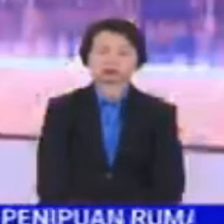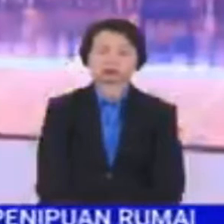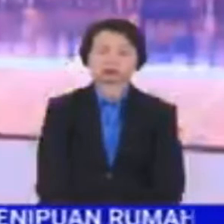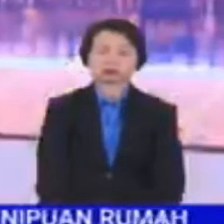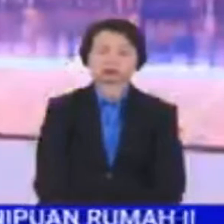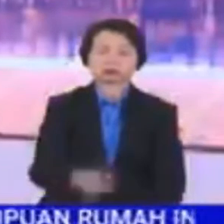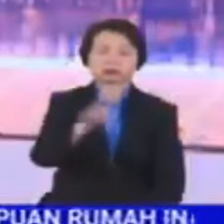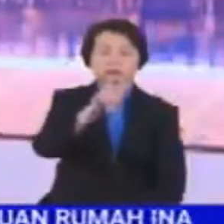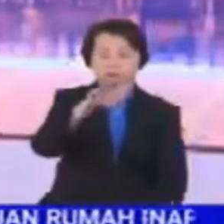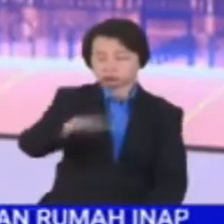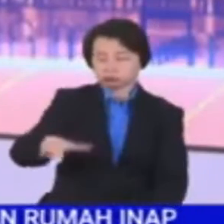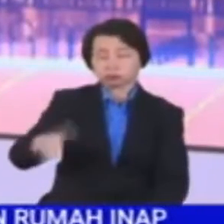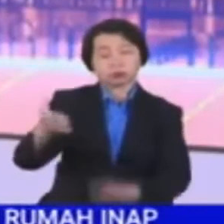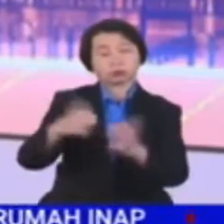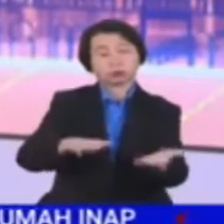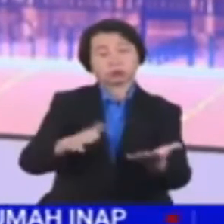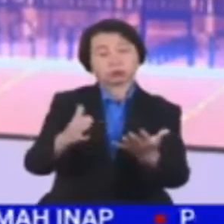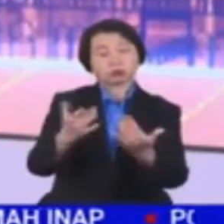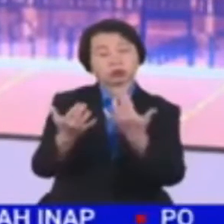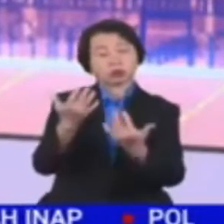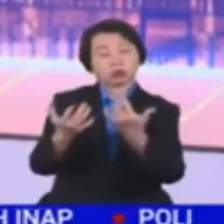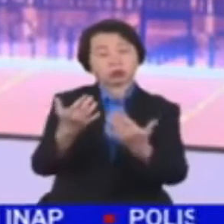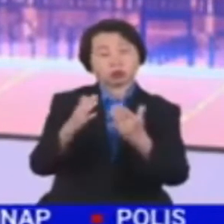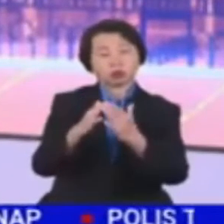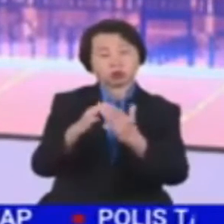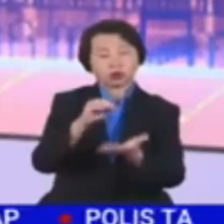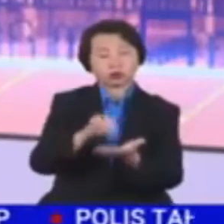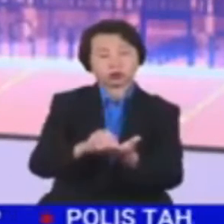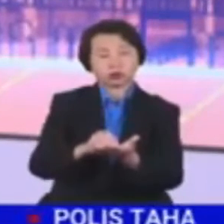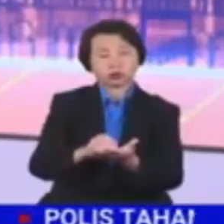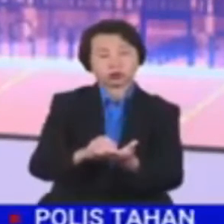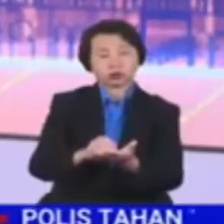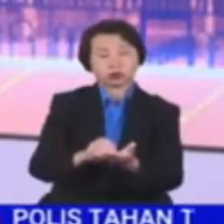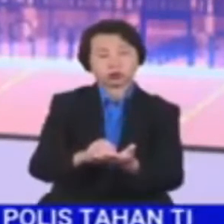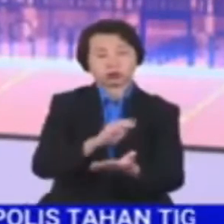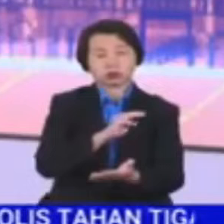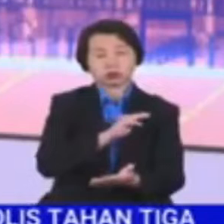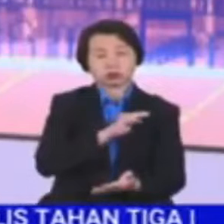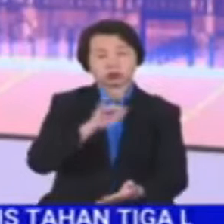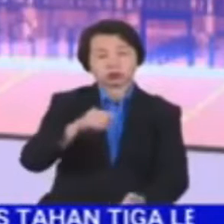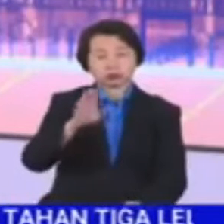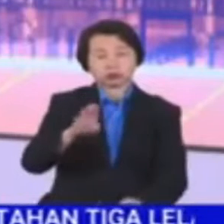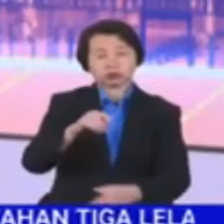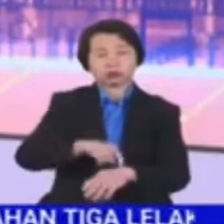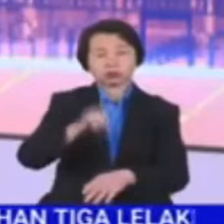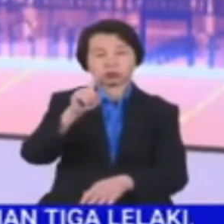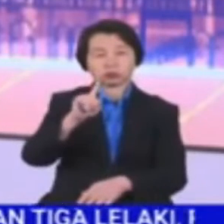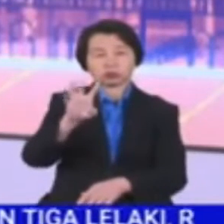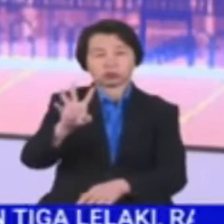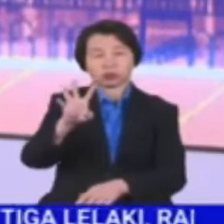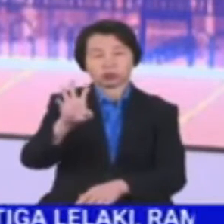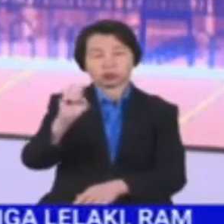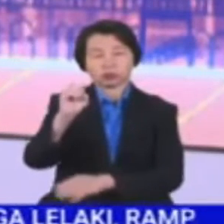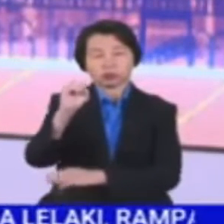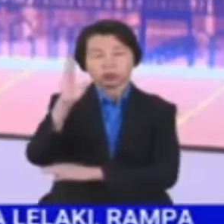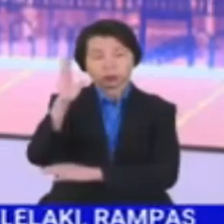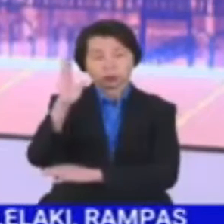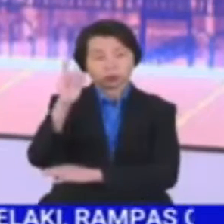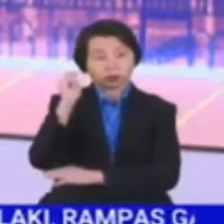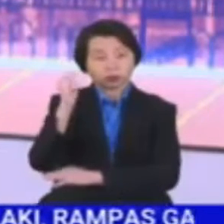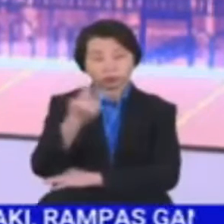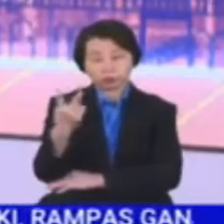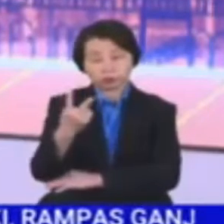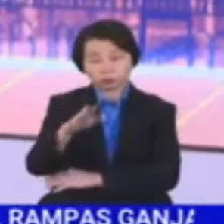G2 Berarti mau dalam kebakaran sebuah rumah di kampung Dato Sulaiman menteri johor-baru 1.00 40 tengah hari tadi